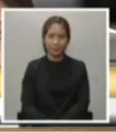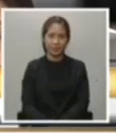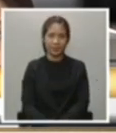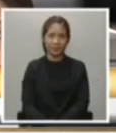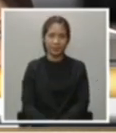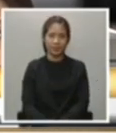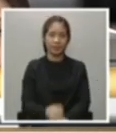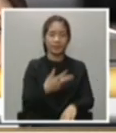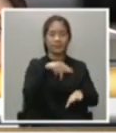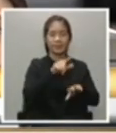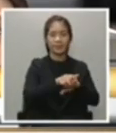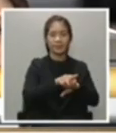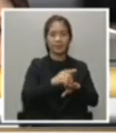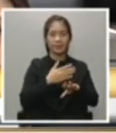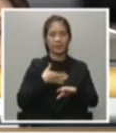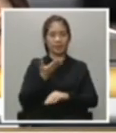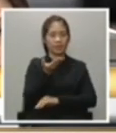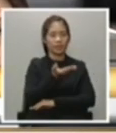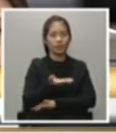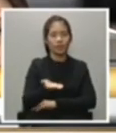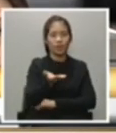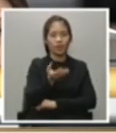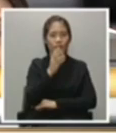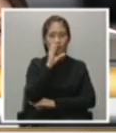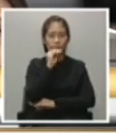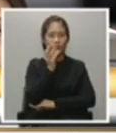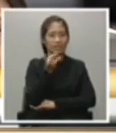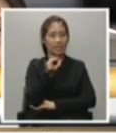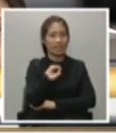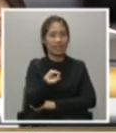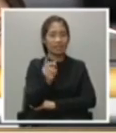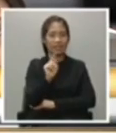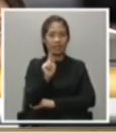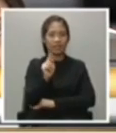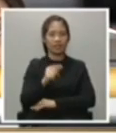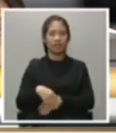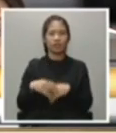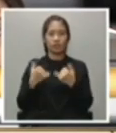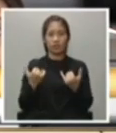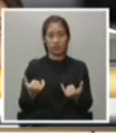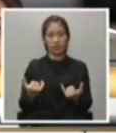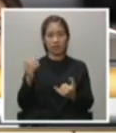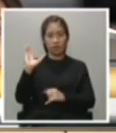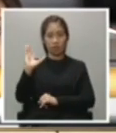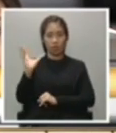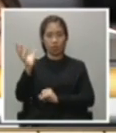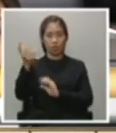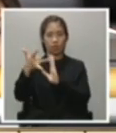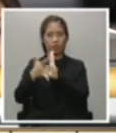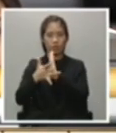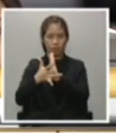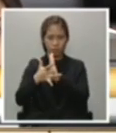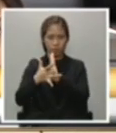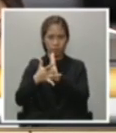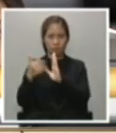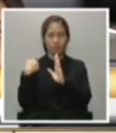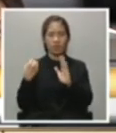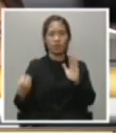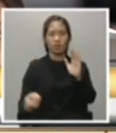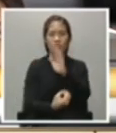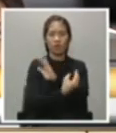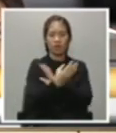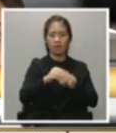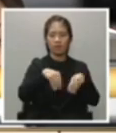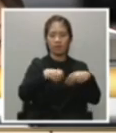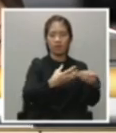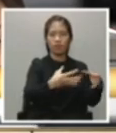ท่านประธานคะดิฉันขอกล่าวสักเล็กน้อยว่ายุคดิจิตอลมาพร้อมกับโอกาสสำหรับทุกกลุ่ม